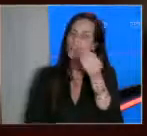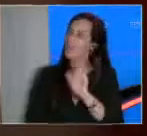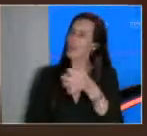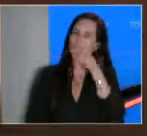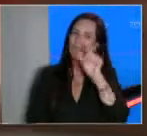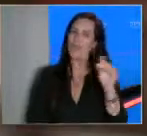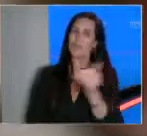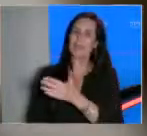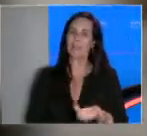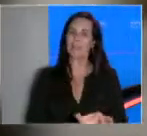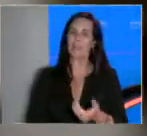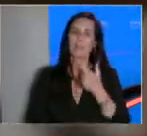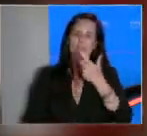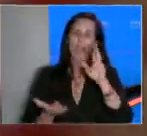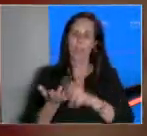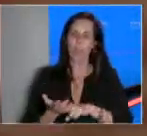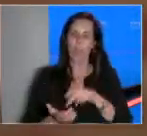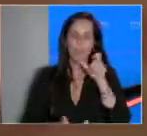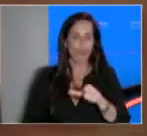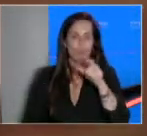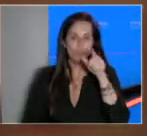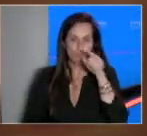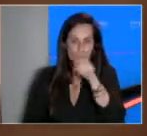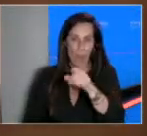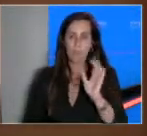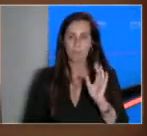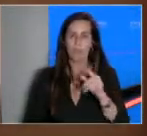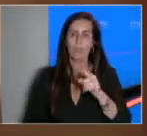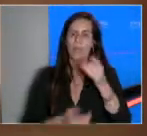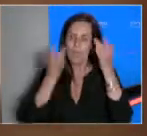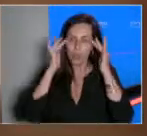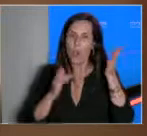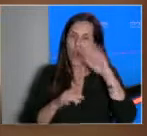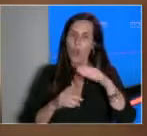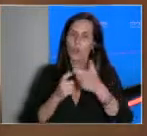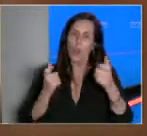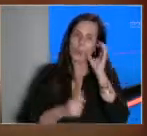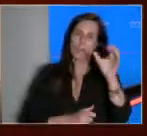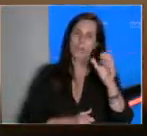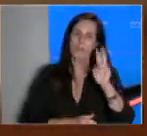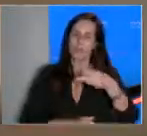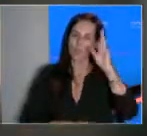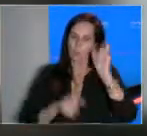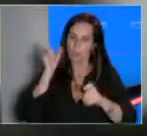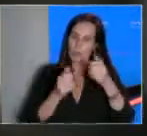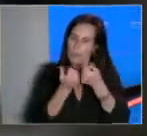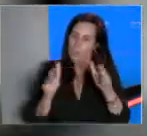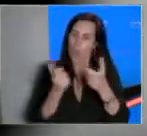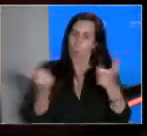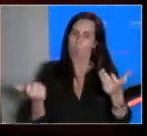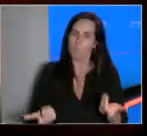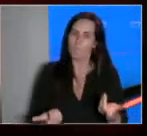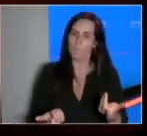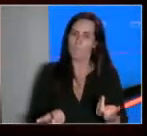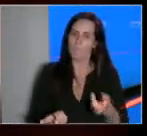לא נשאלים לאן. נניח אתם צודקים, המחויבות שלכם היא לדאוג שיהיה עוד אולם צפייה. יש יותר מדי אנשים, תפתחו אולם שלנו.